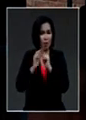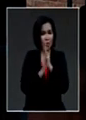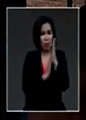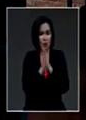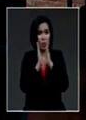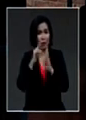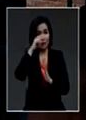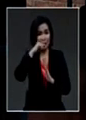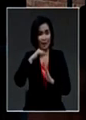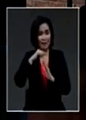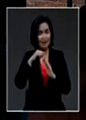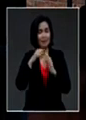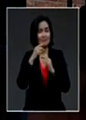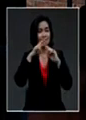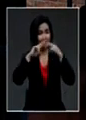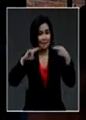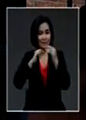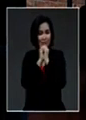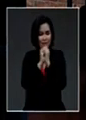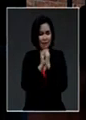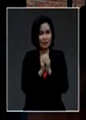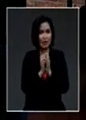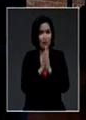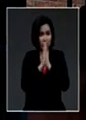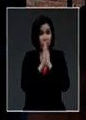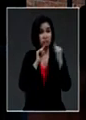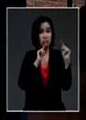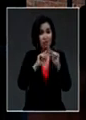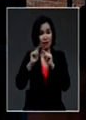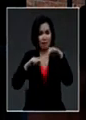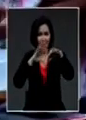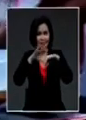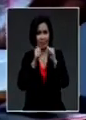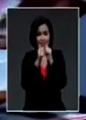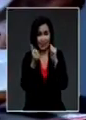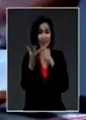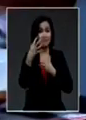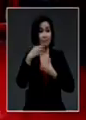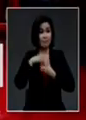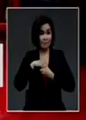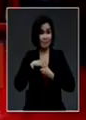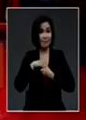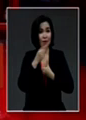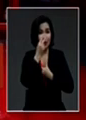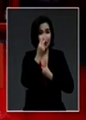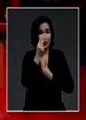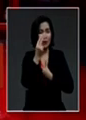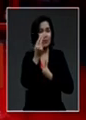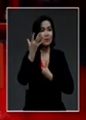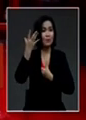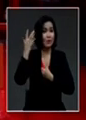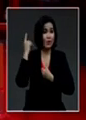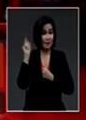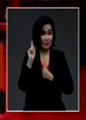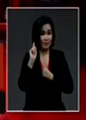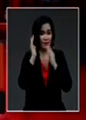ชื้อสายจีนต่างออกมาไหว้เทพเจ้ากันตามศาลเจ้าต่างๆเพื่อขอพรเป็นสิริมงคลครับไปดูบรรยากาศเมื่อวานนี้นะครับชาวไ